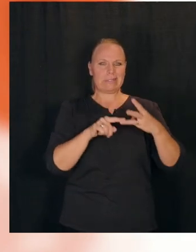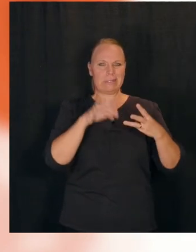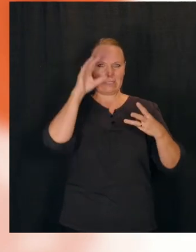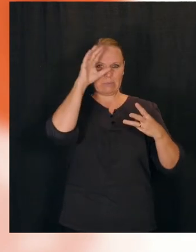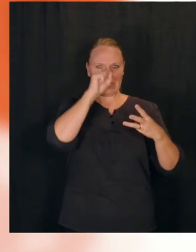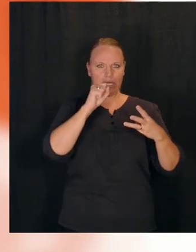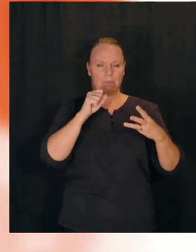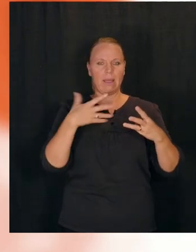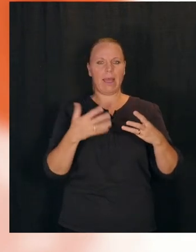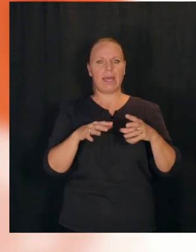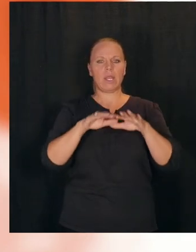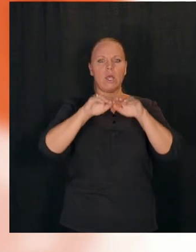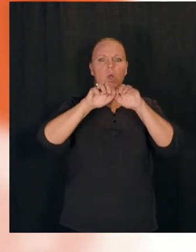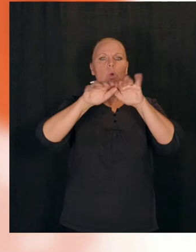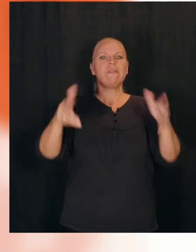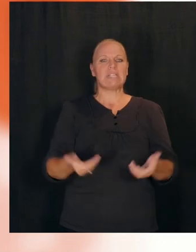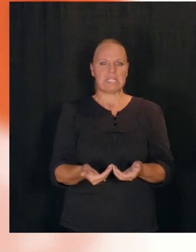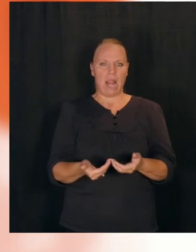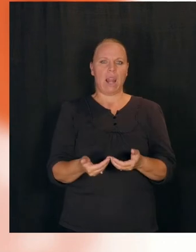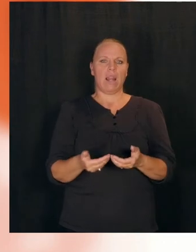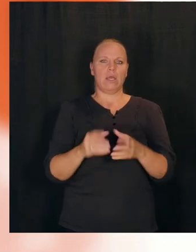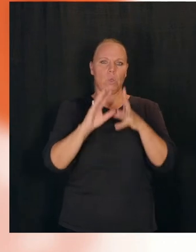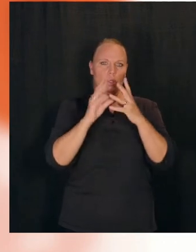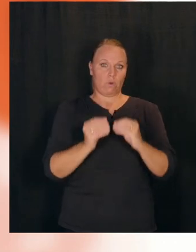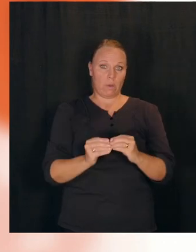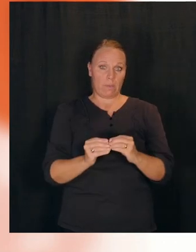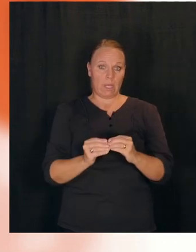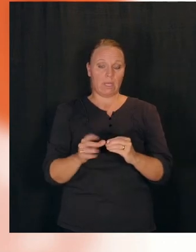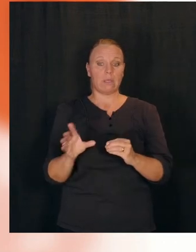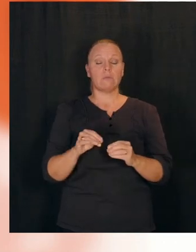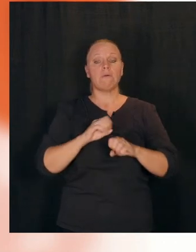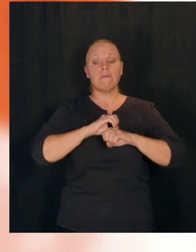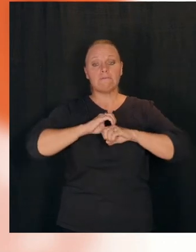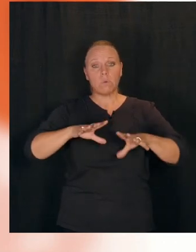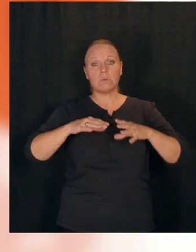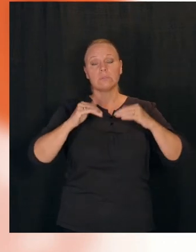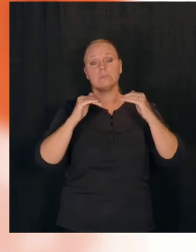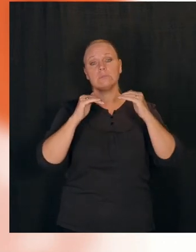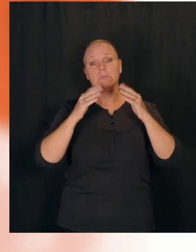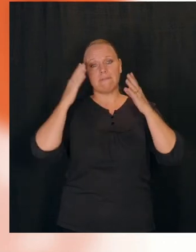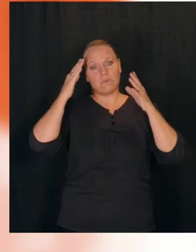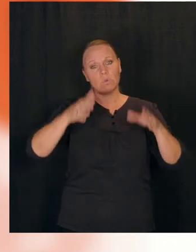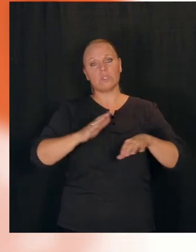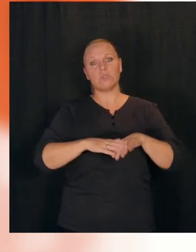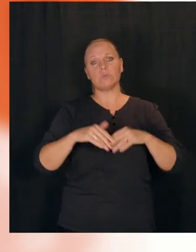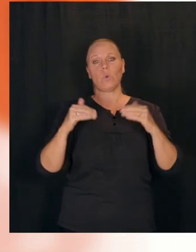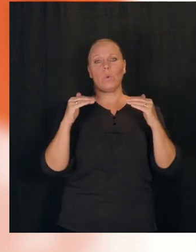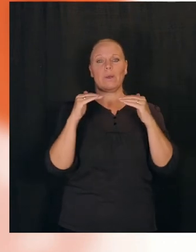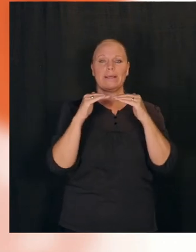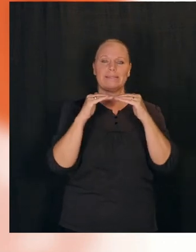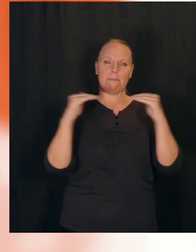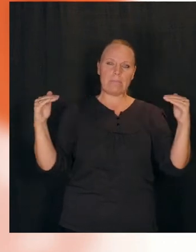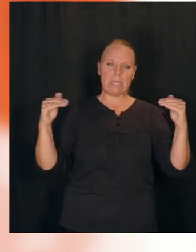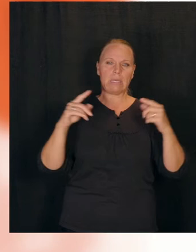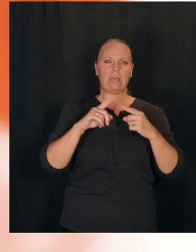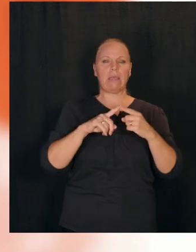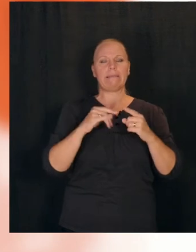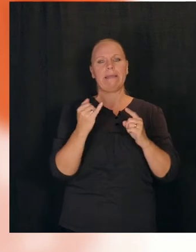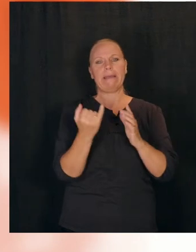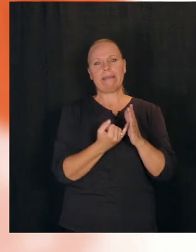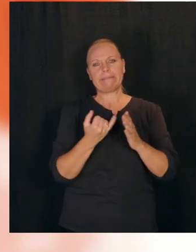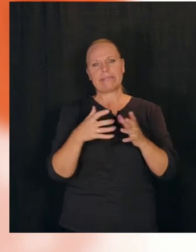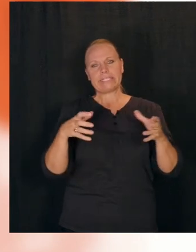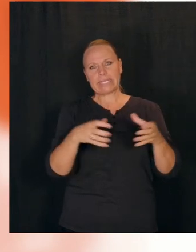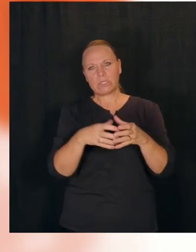Universell utformning. Som då har fokus på jämlikhet, icke-stigmatisering och intersektionalitet.